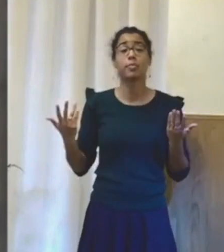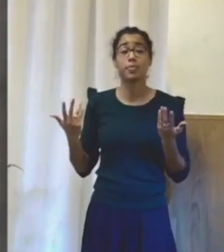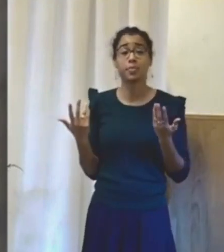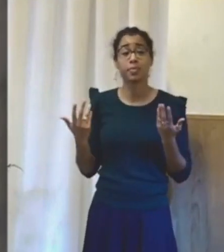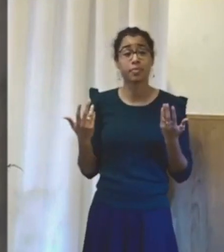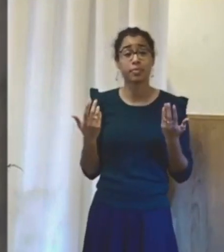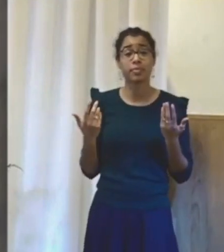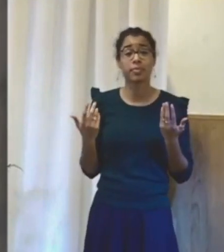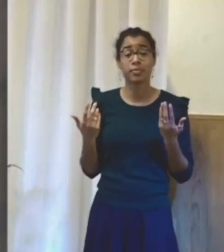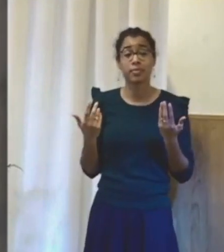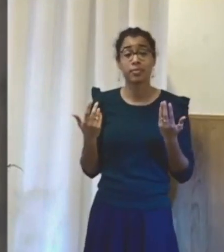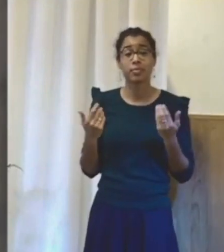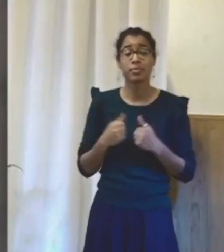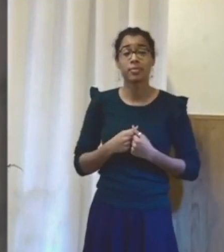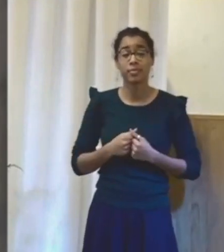Moi qui suis.